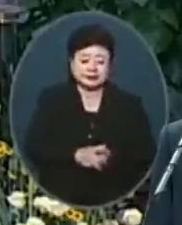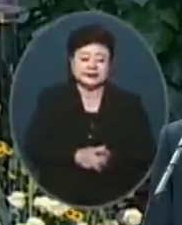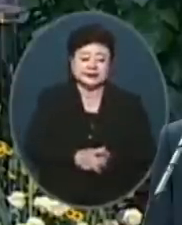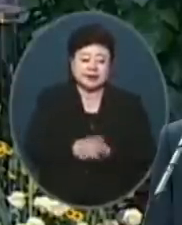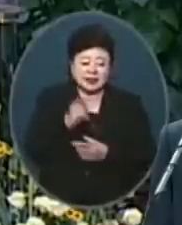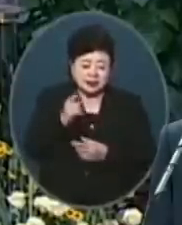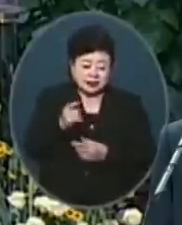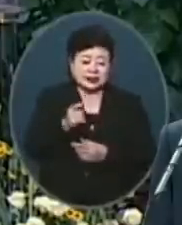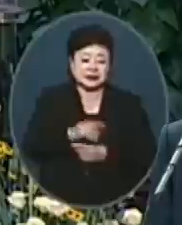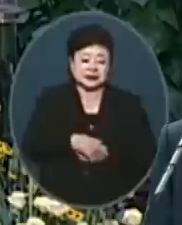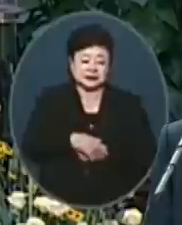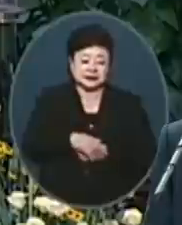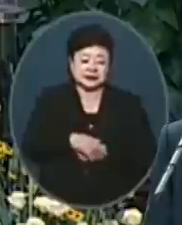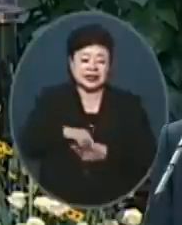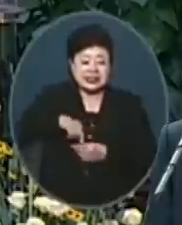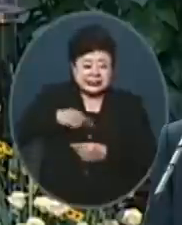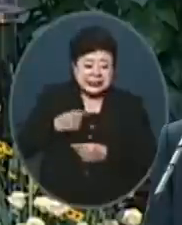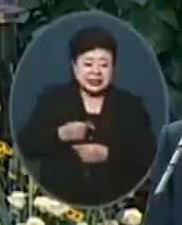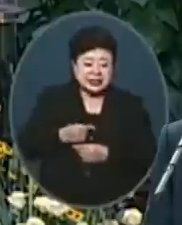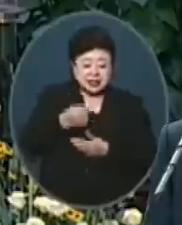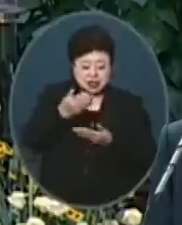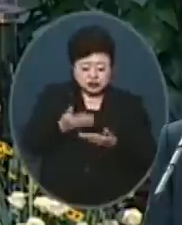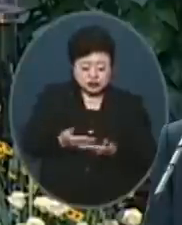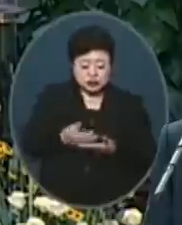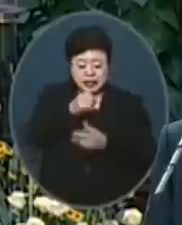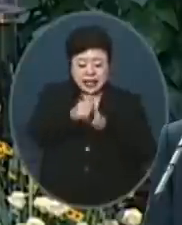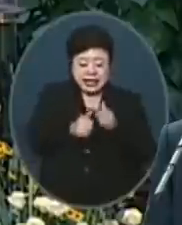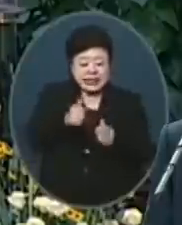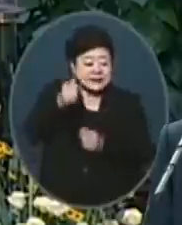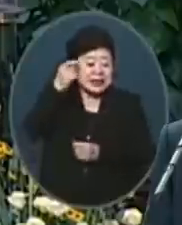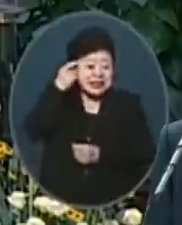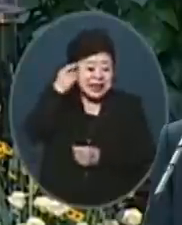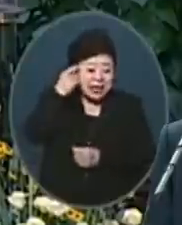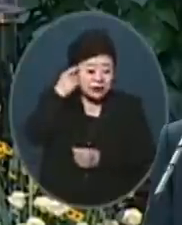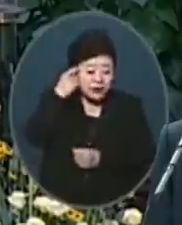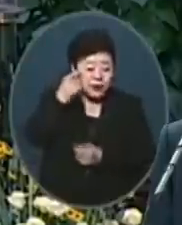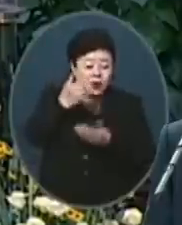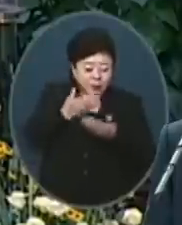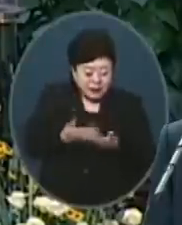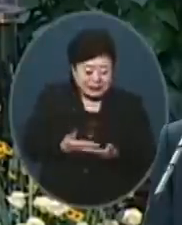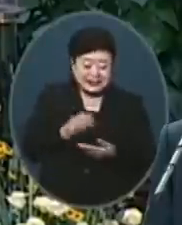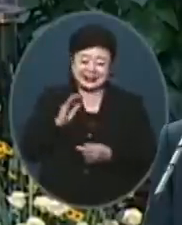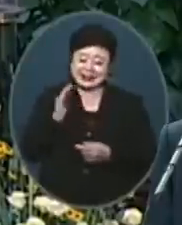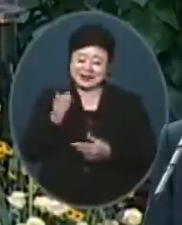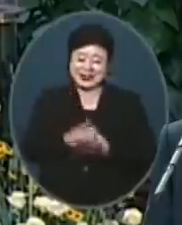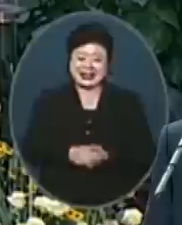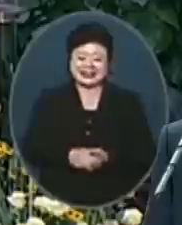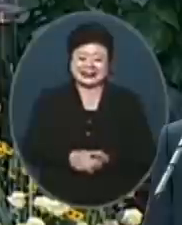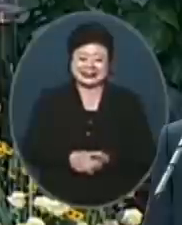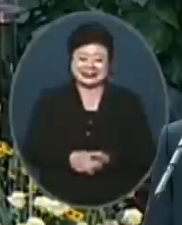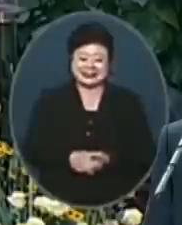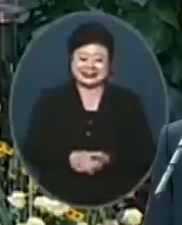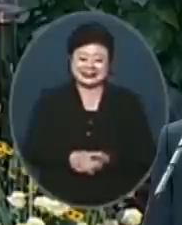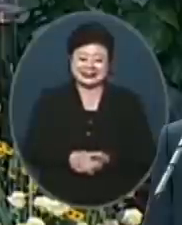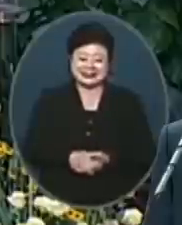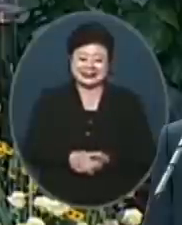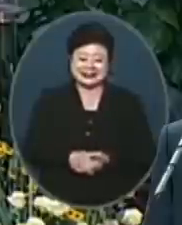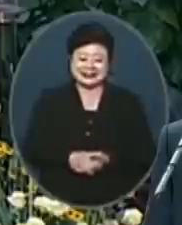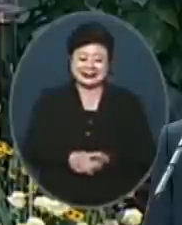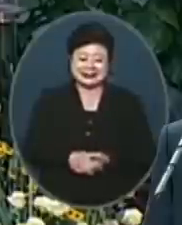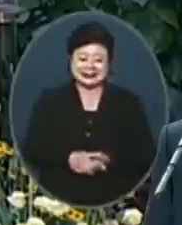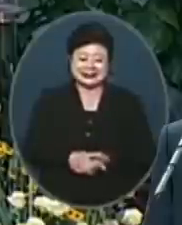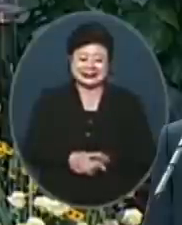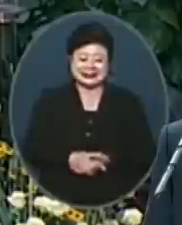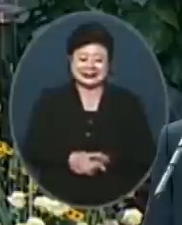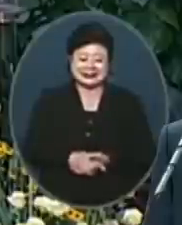이것을 자기에게 준 하나님의 생각으로 받아들이는 것이 좋습니다. 너는 알지